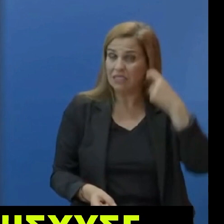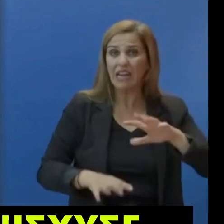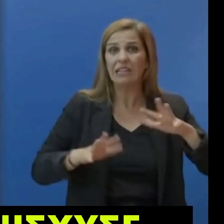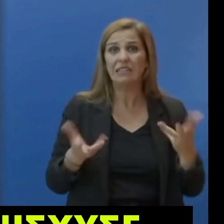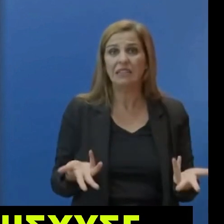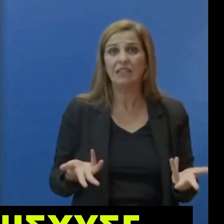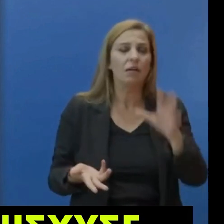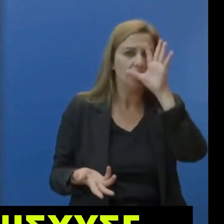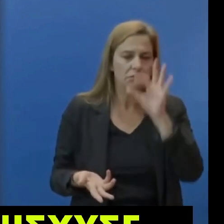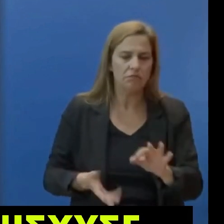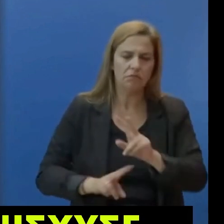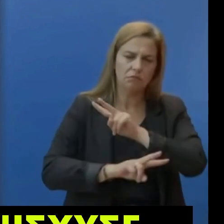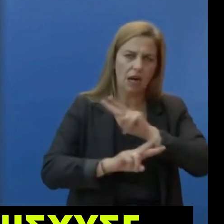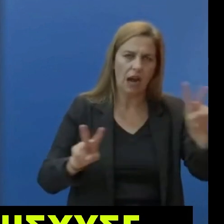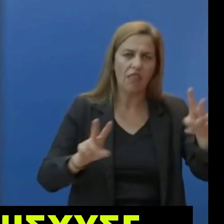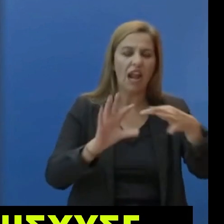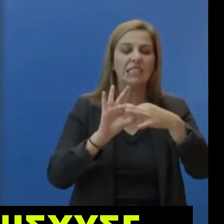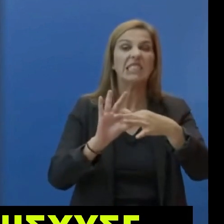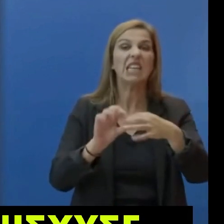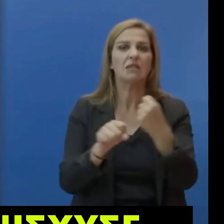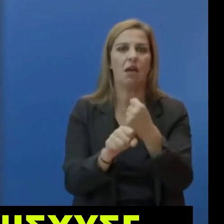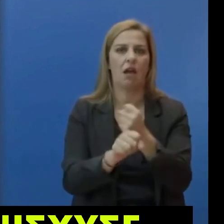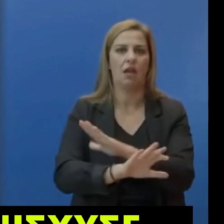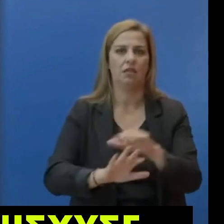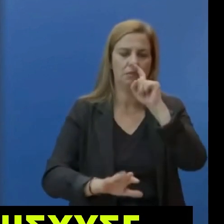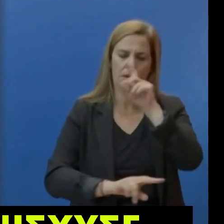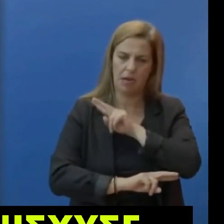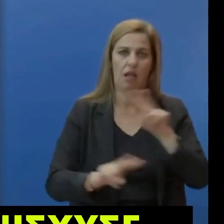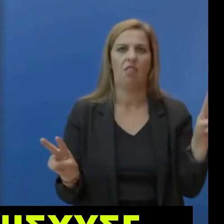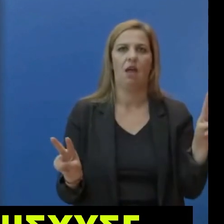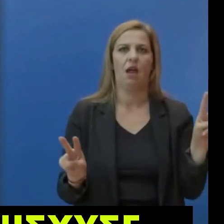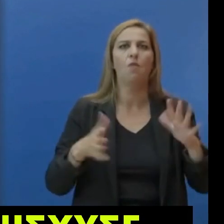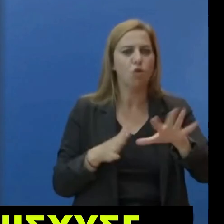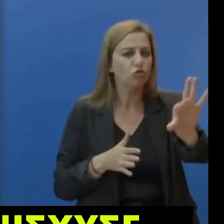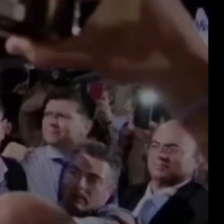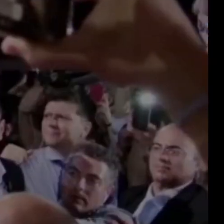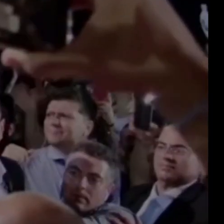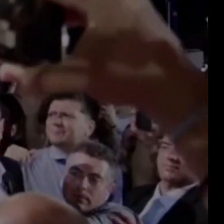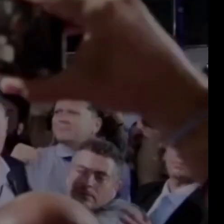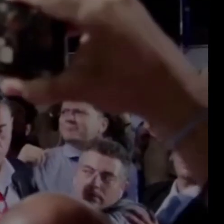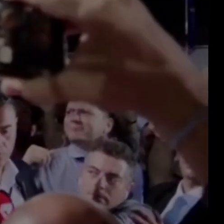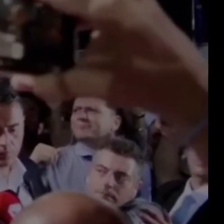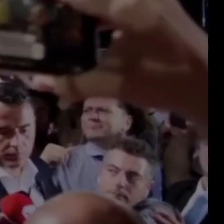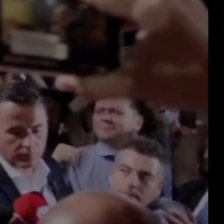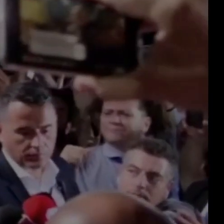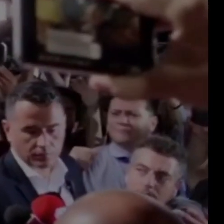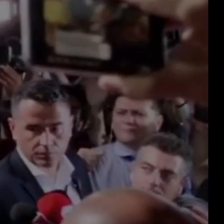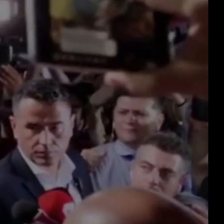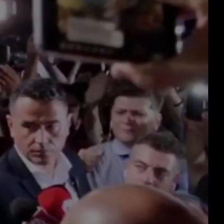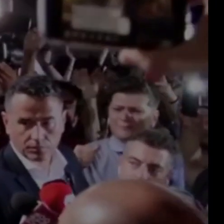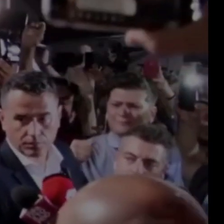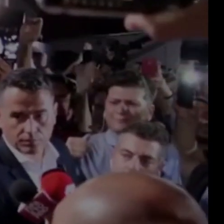απολύτως διακριτές οι σχέσεις εργασίας με τις οποίες πρέπει να απασχολούνται οι άνθρωποι στις εταιρείες αυτές. Ένα πράγμα μπορώ να σας πω. Η